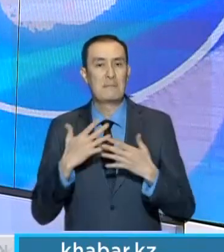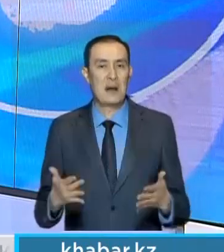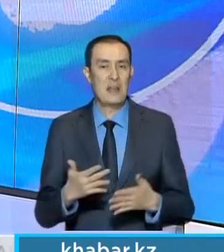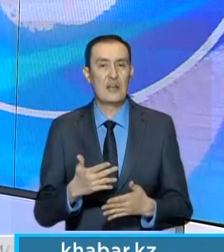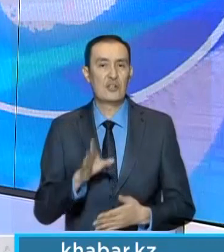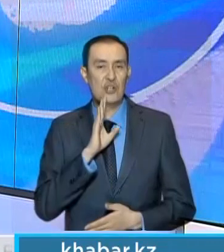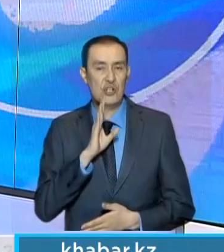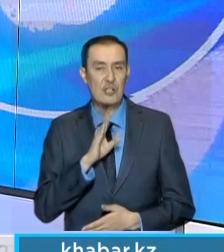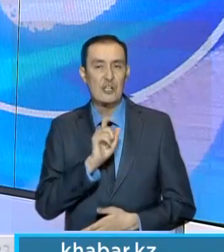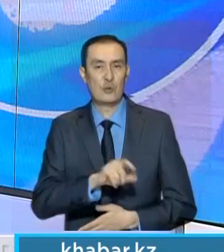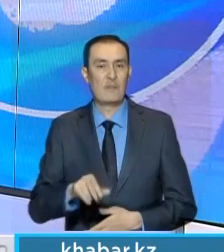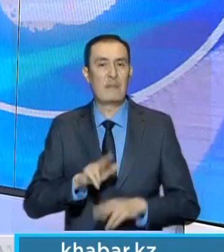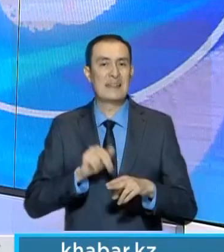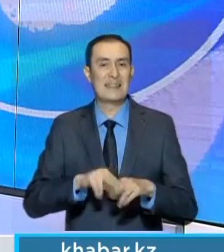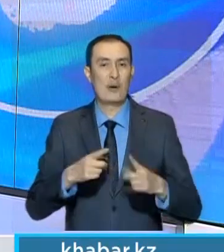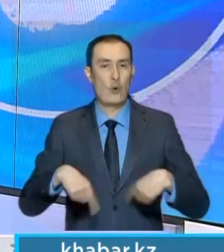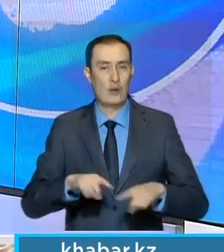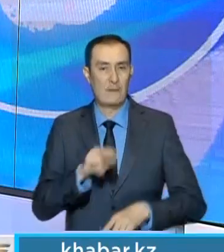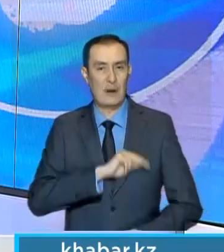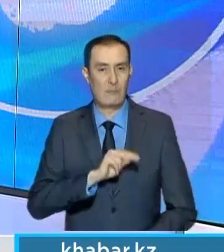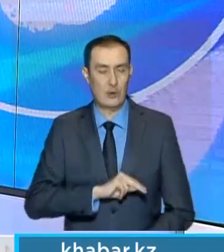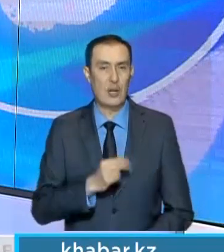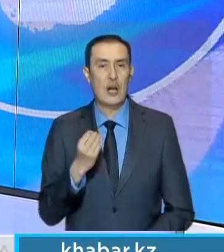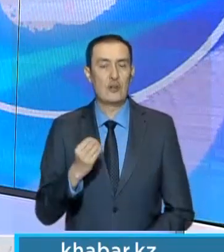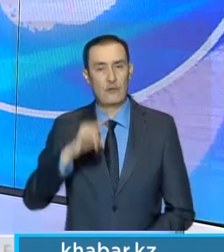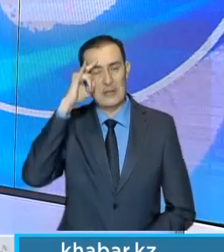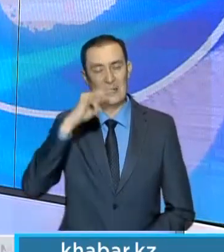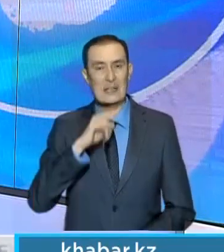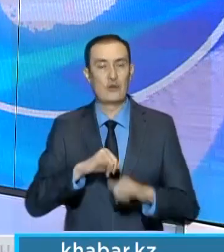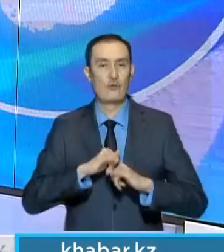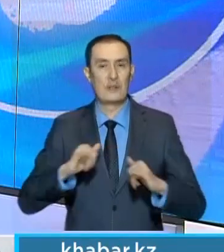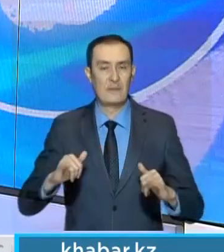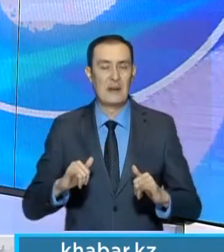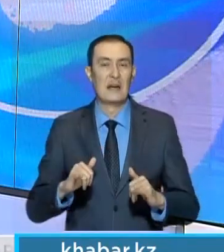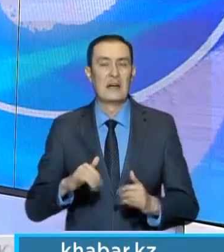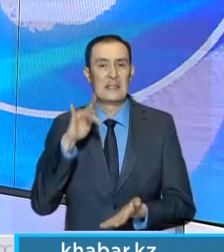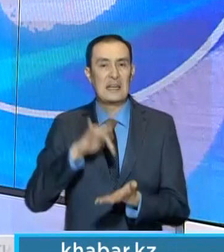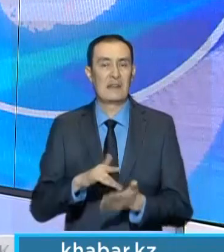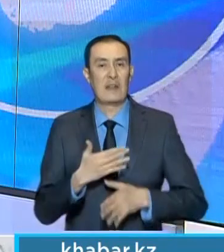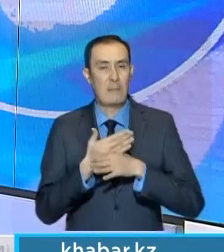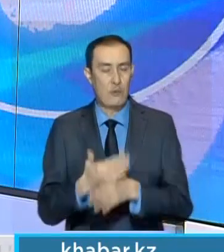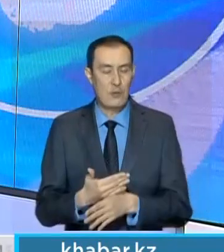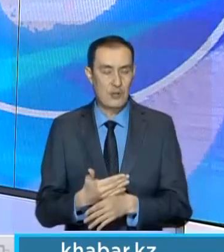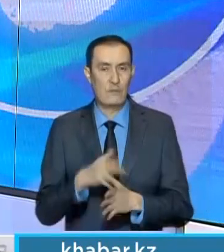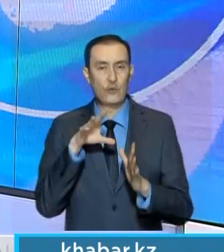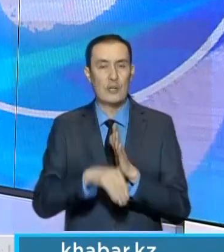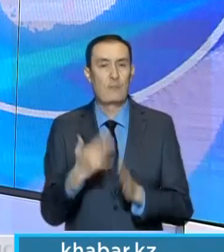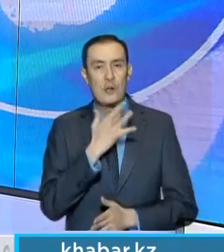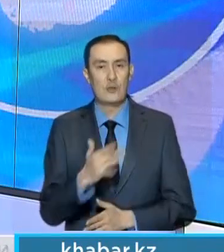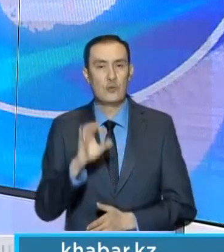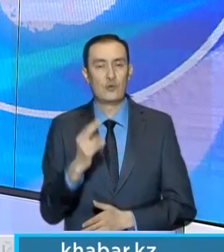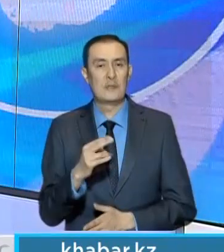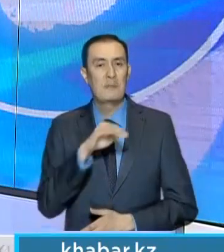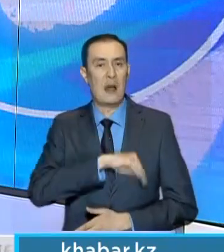количество женщин сотрудников правоохранительных органов а ещё по стране увеличится количество кризисных центров внедрят политику